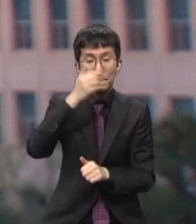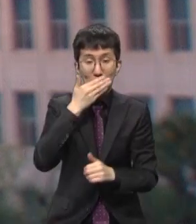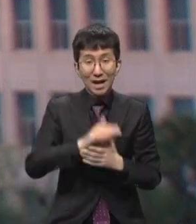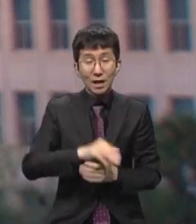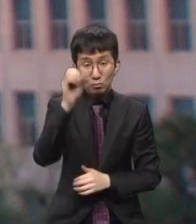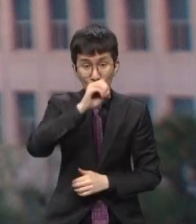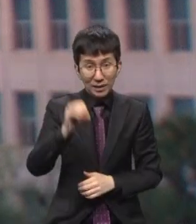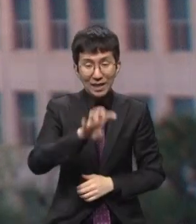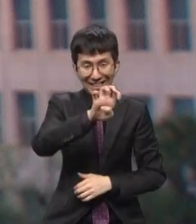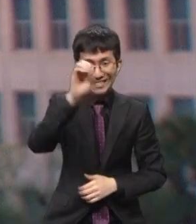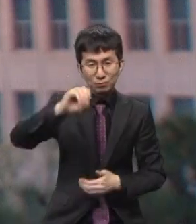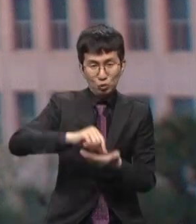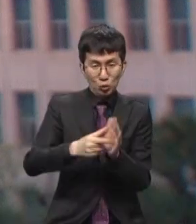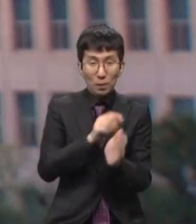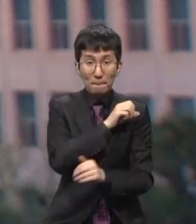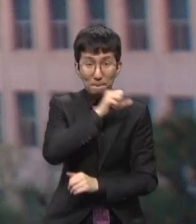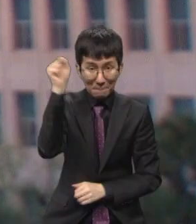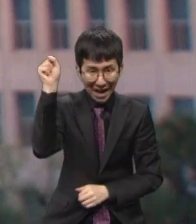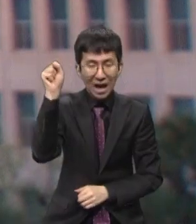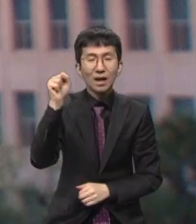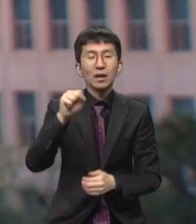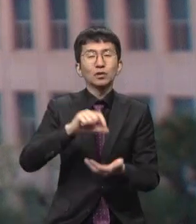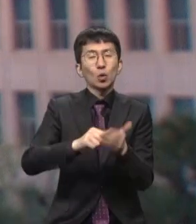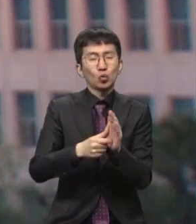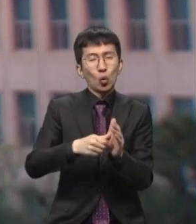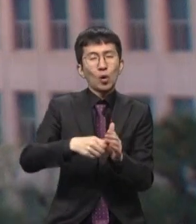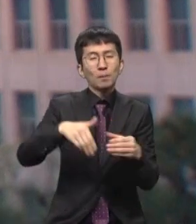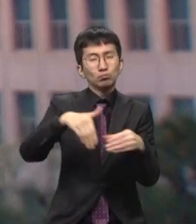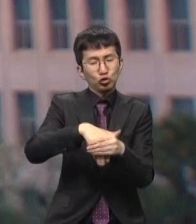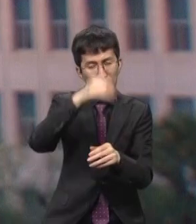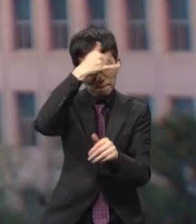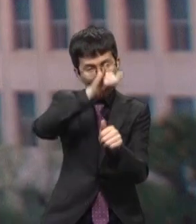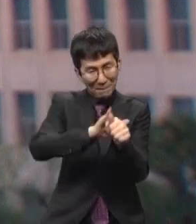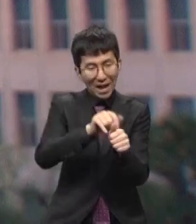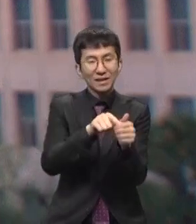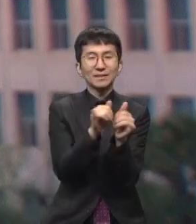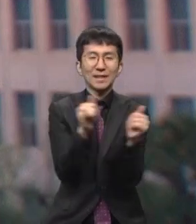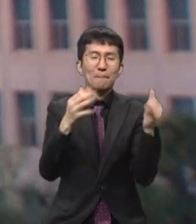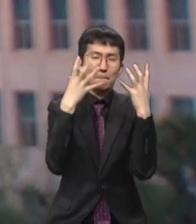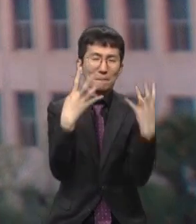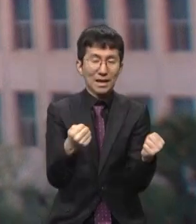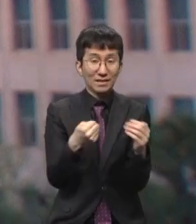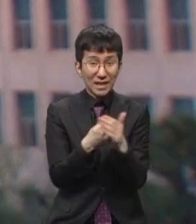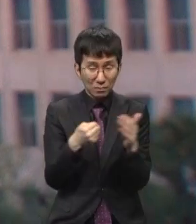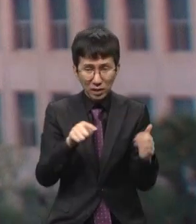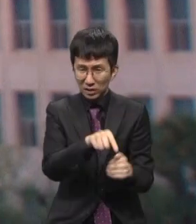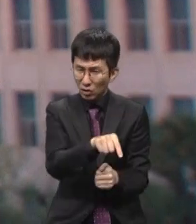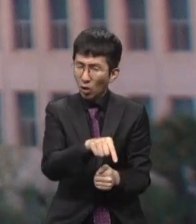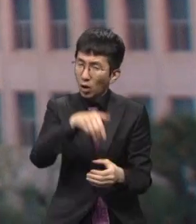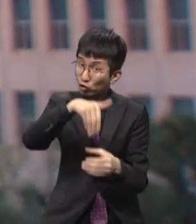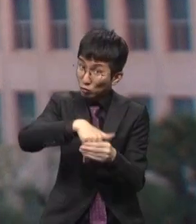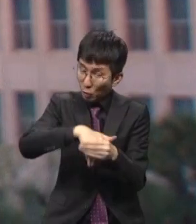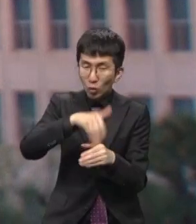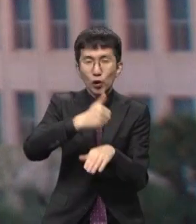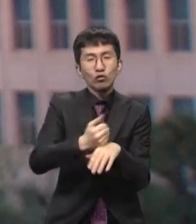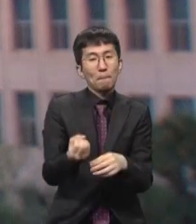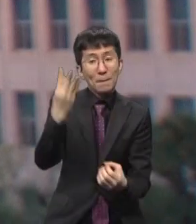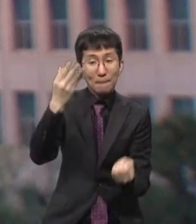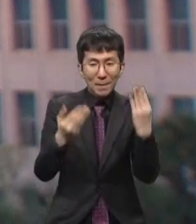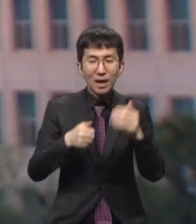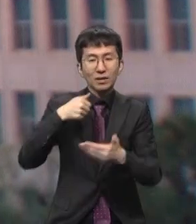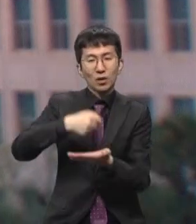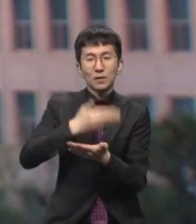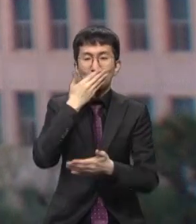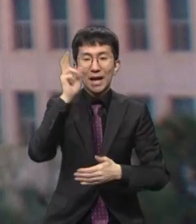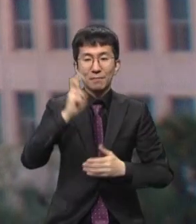40% 를 차지하는 침 문 성향이 강한 권리 당원의 표심이 승부를 가를 거란 전망입니다 sbs